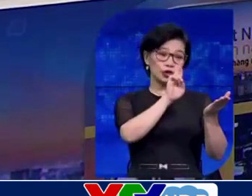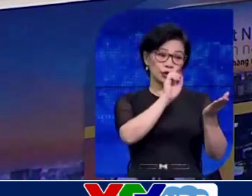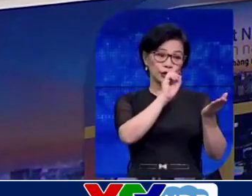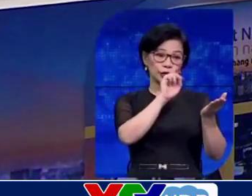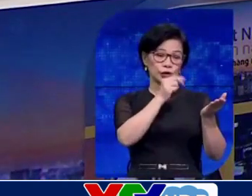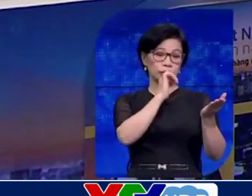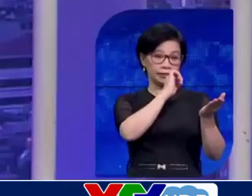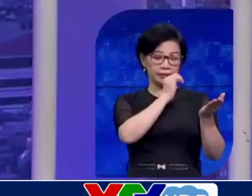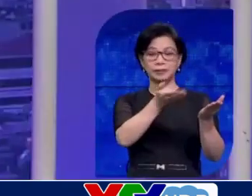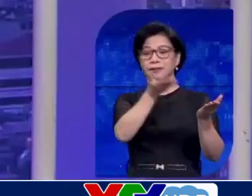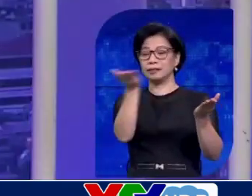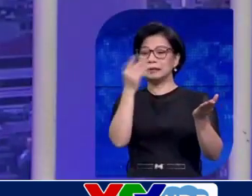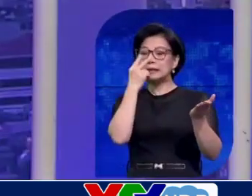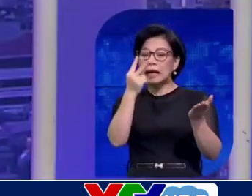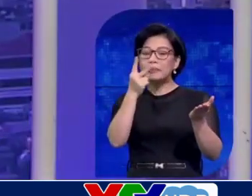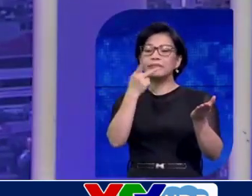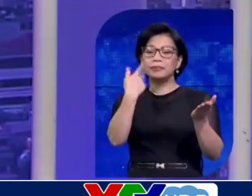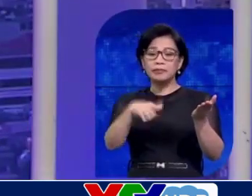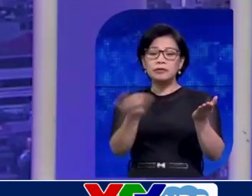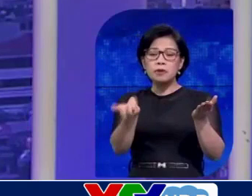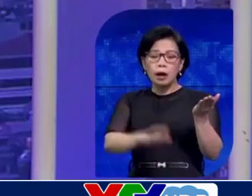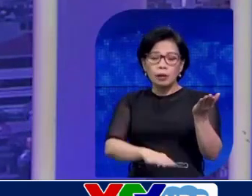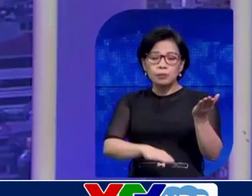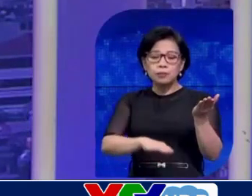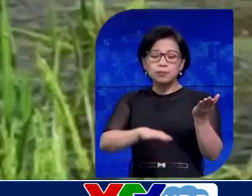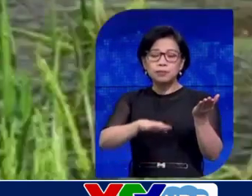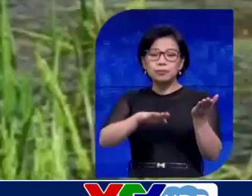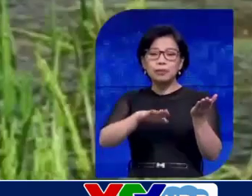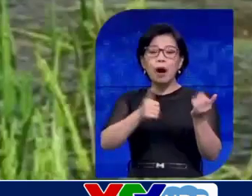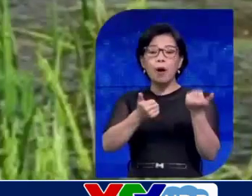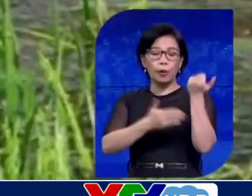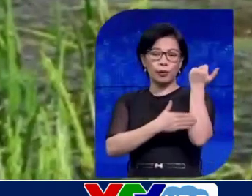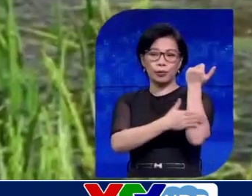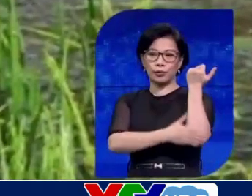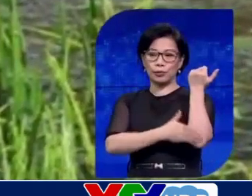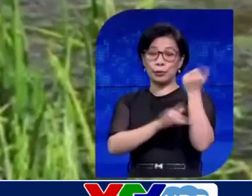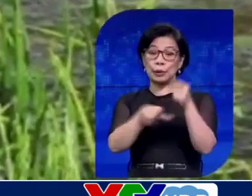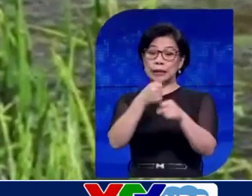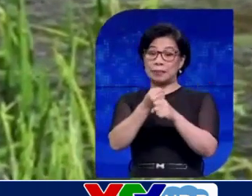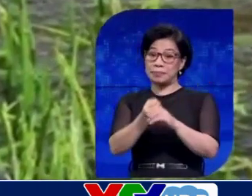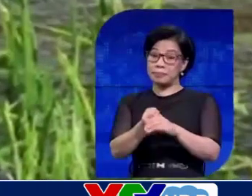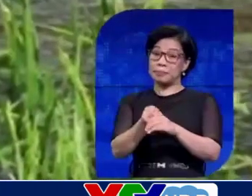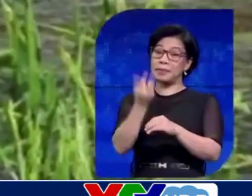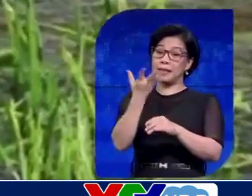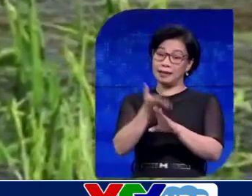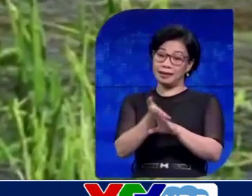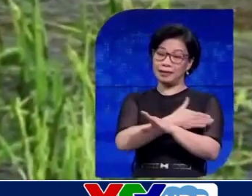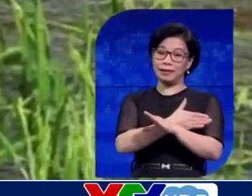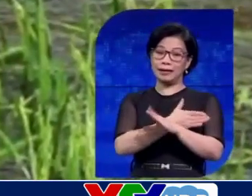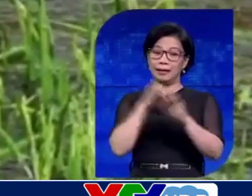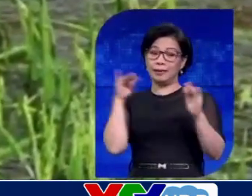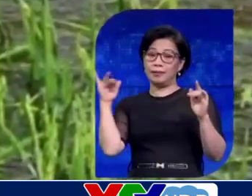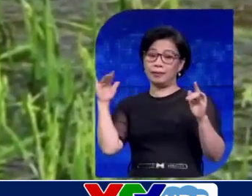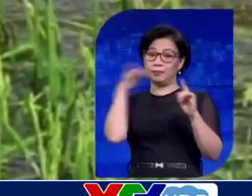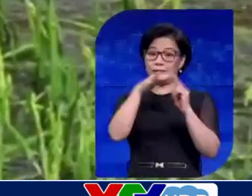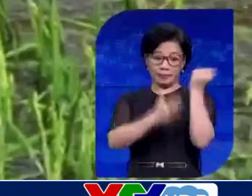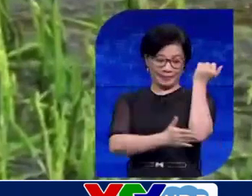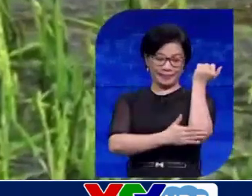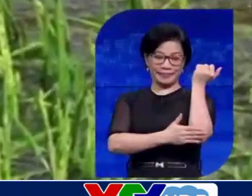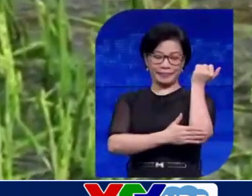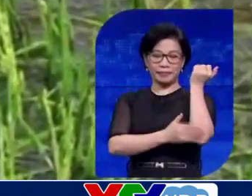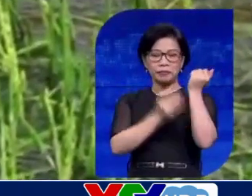nổi đến thời điểm này ở đồng bằng sông Cửu Long. Cách đây vài năm, nếu quý vị đến bất cứ nơi nào ở đồng bằng sông Cửu Long